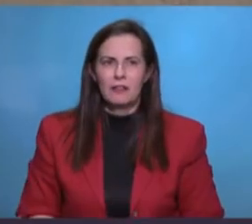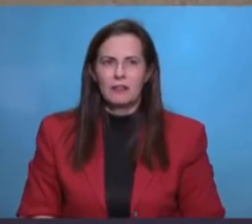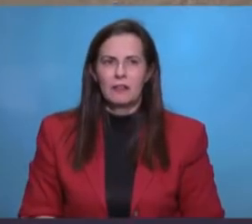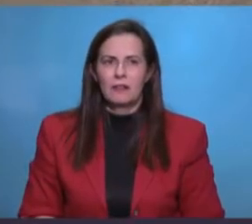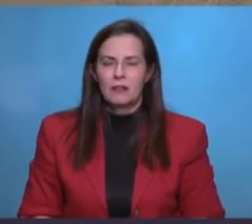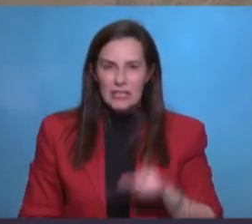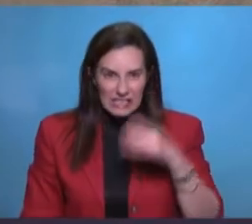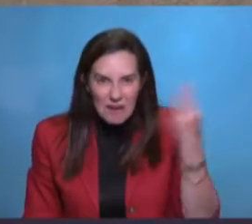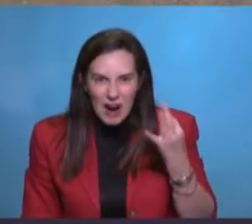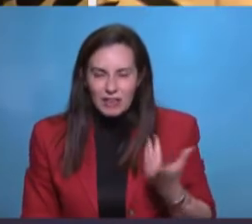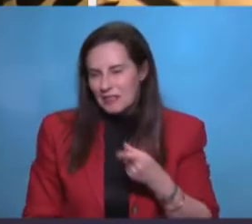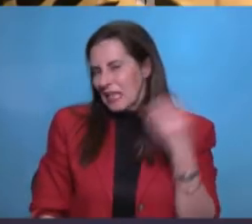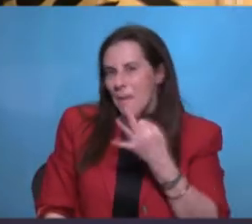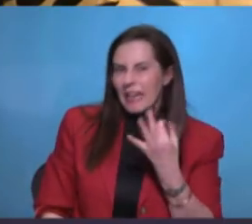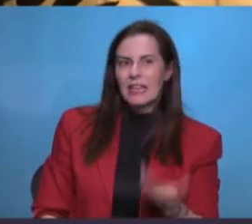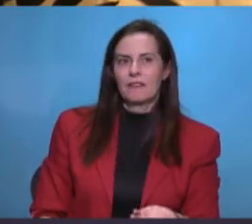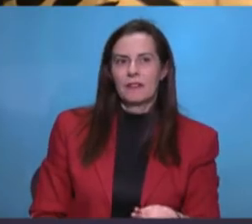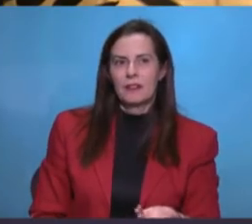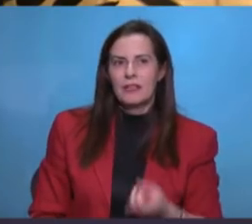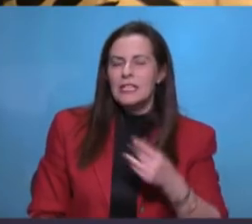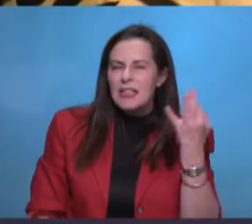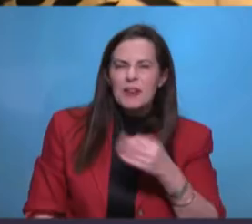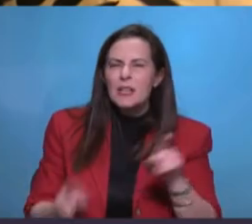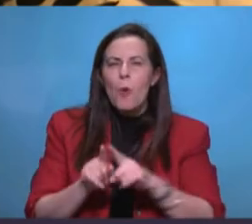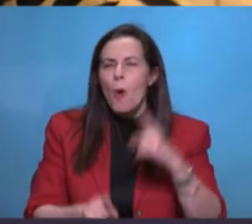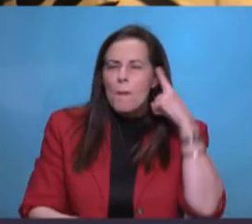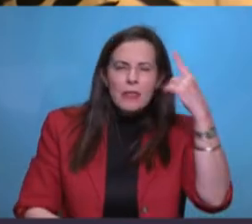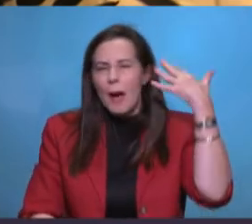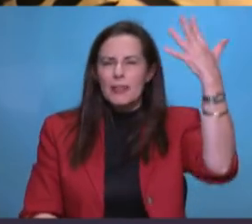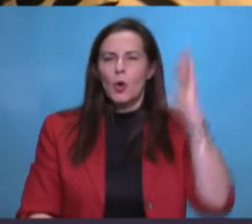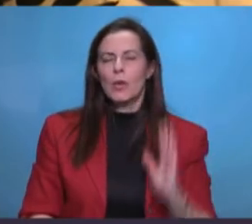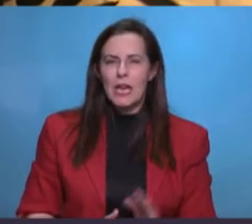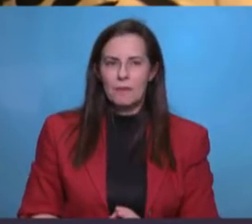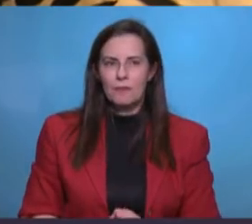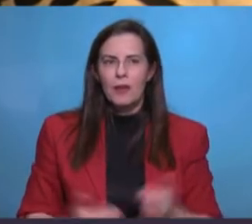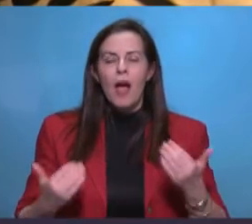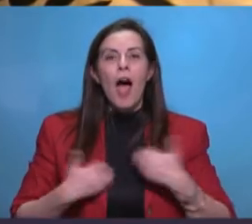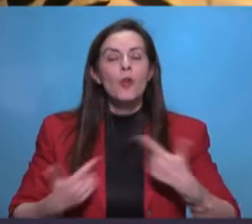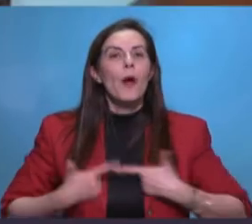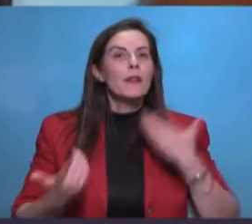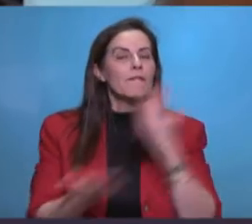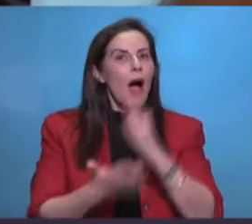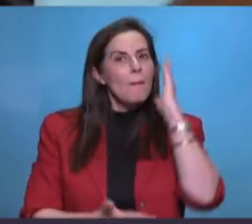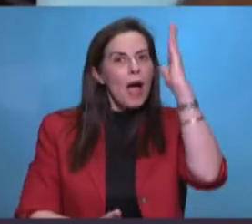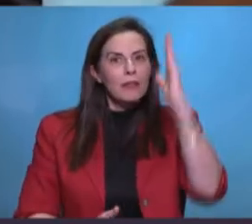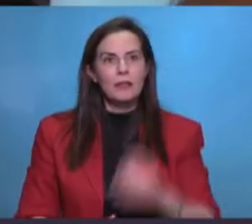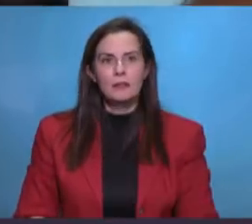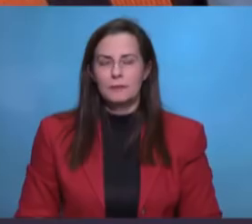מה מגניב בזה? זה מגניב! זה מגניב, זה מדע בדיוני. אנחנו חיים בעתיד.